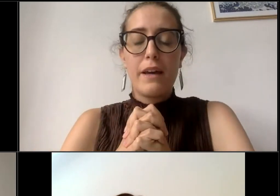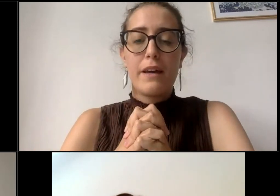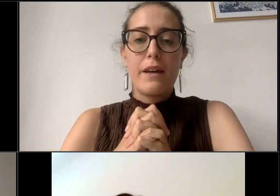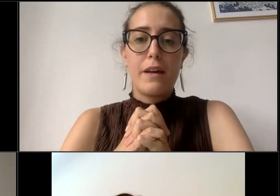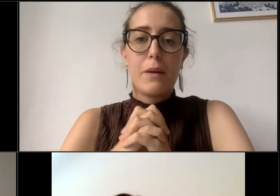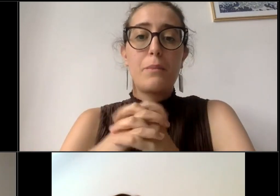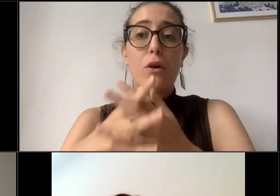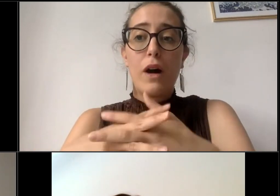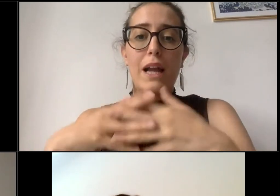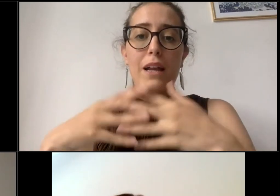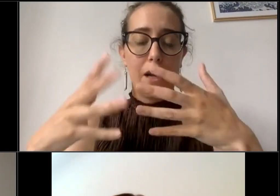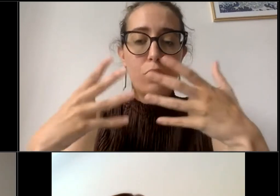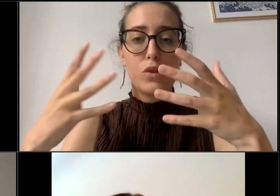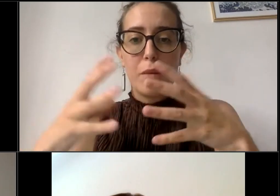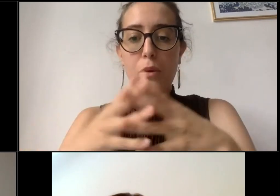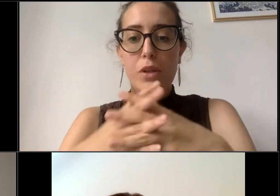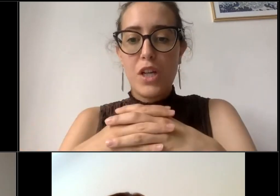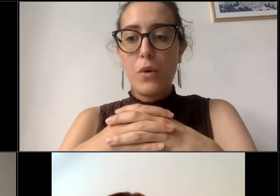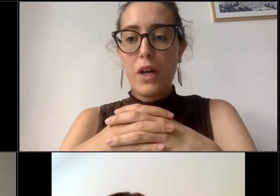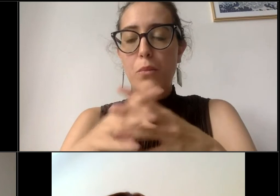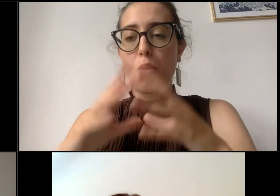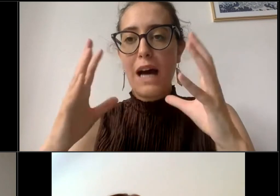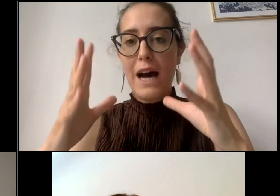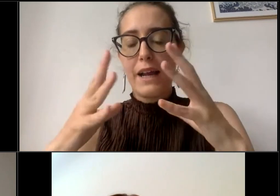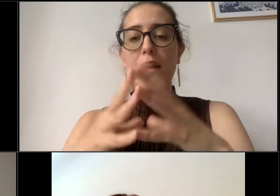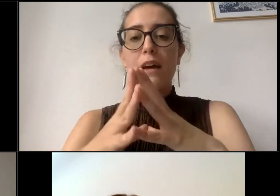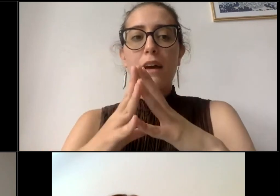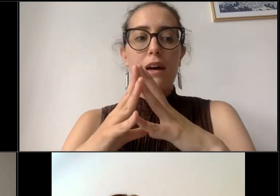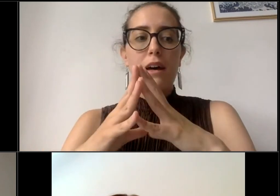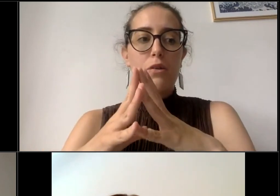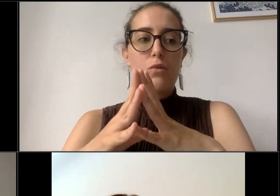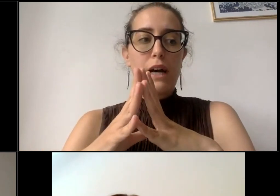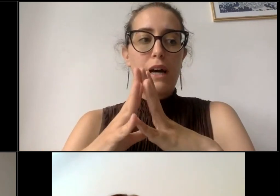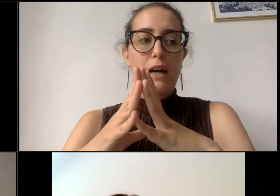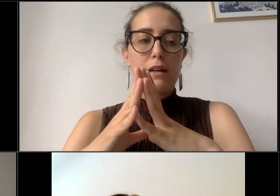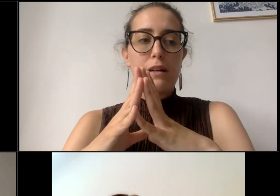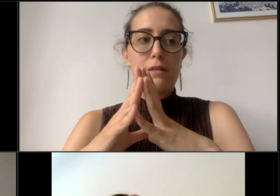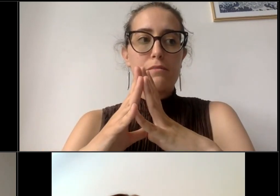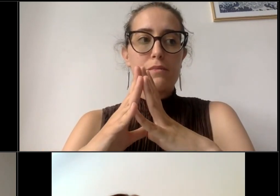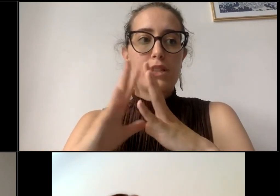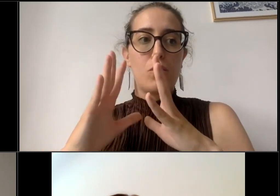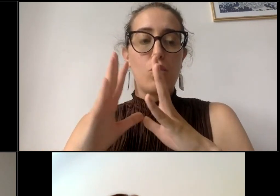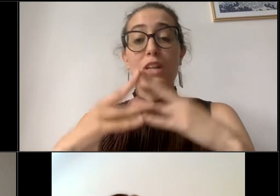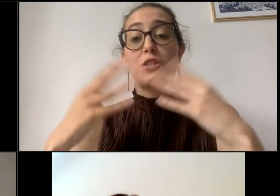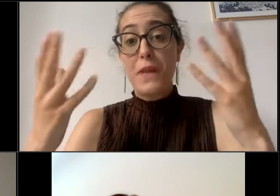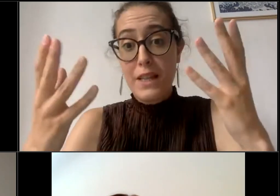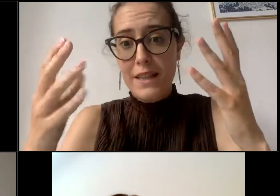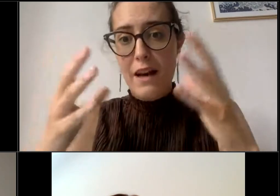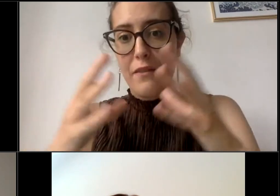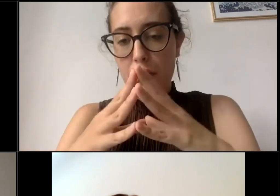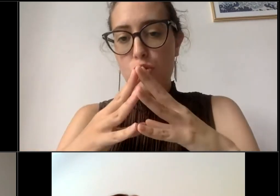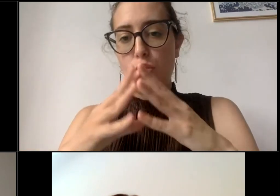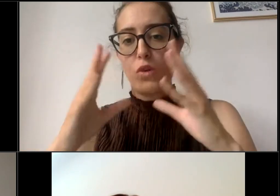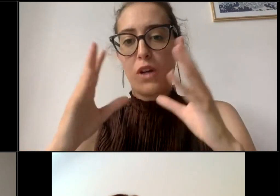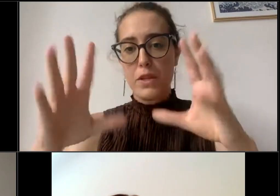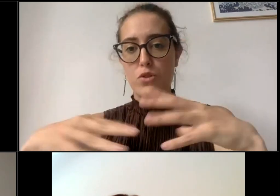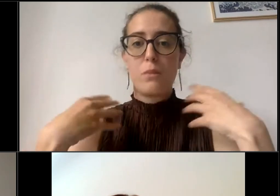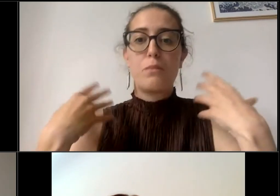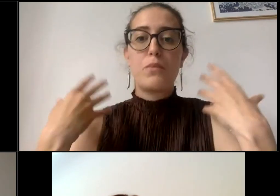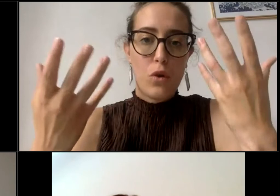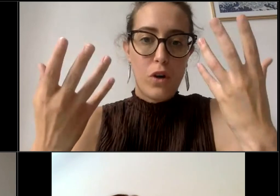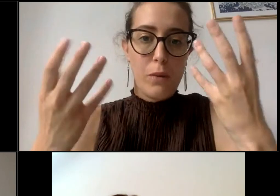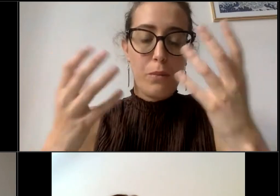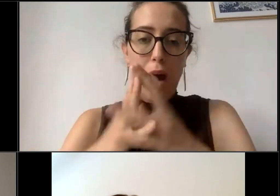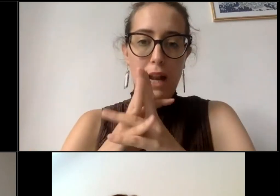ahimè però al contempo diciamo che può dare una diciamo una spinta verso un